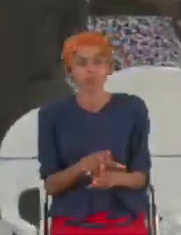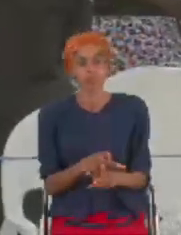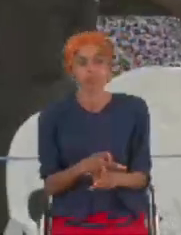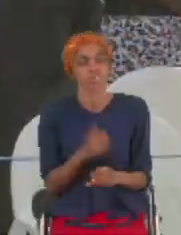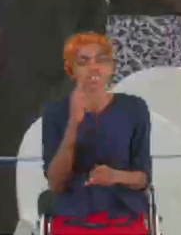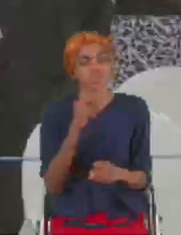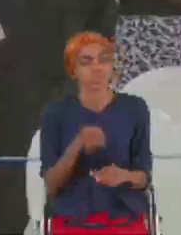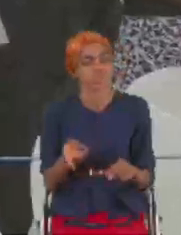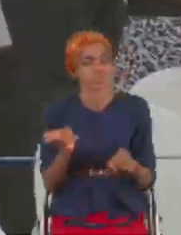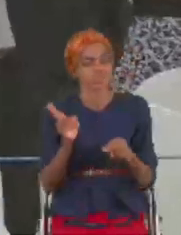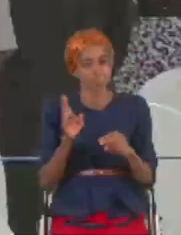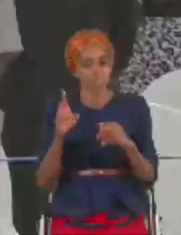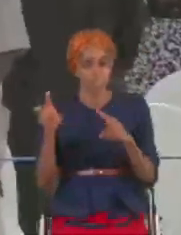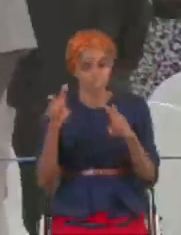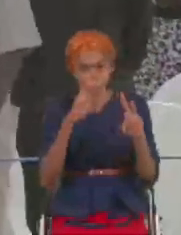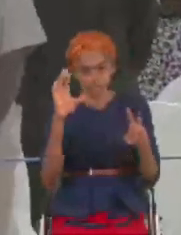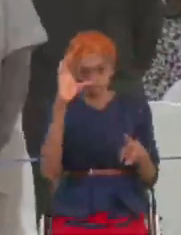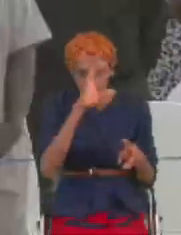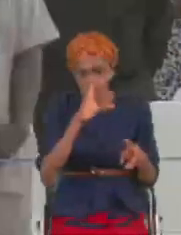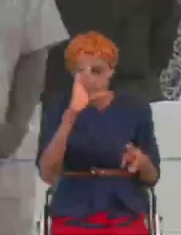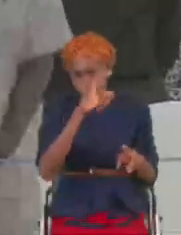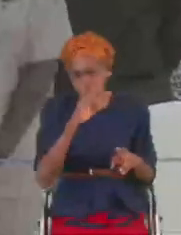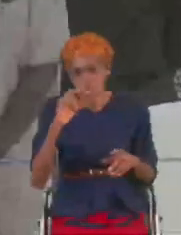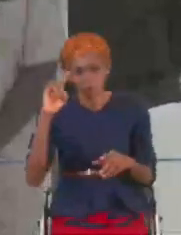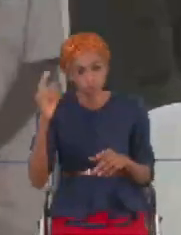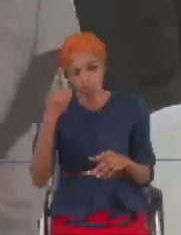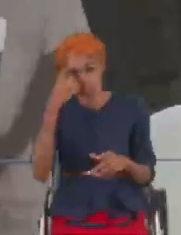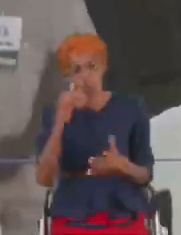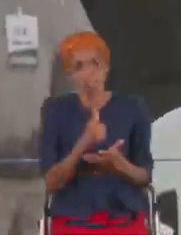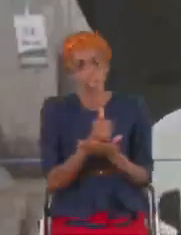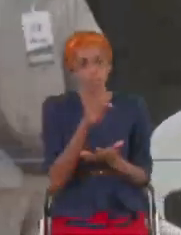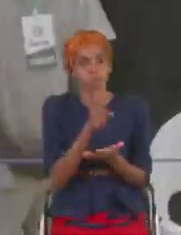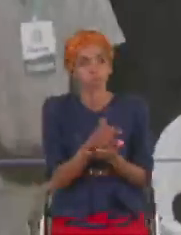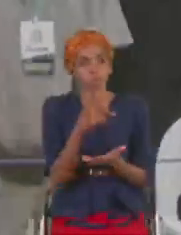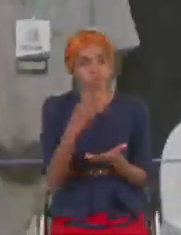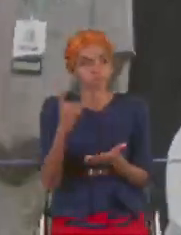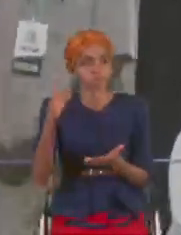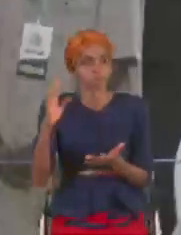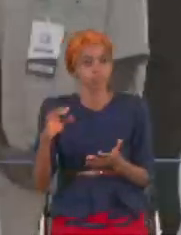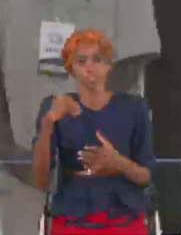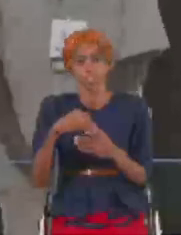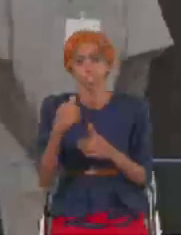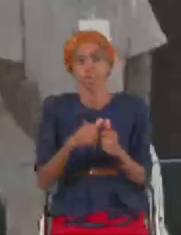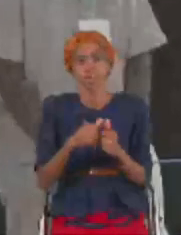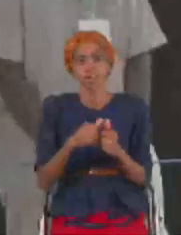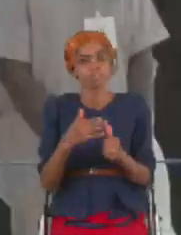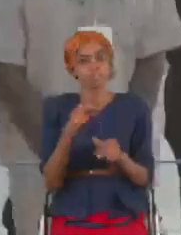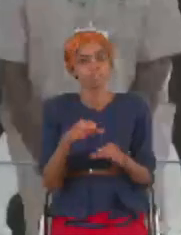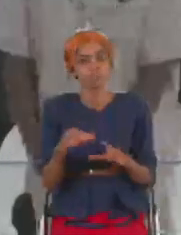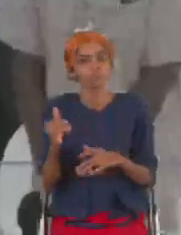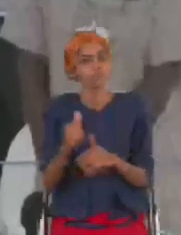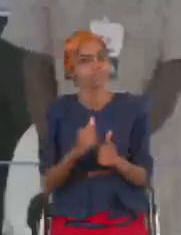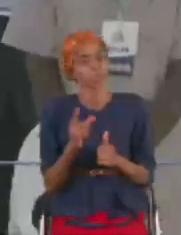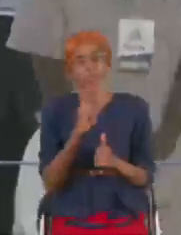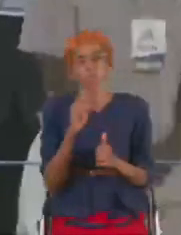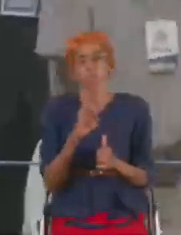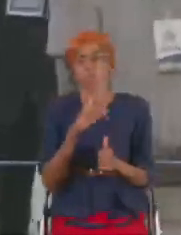tu cherches seulement l'approbation de dieu dans tout ce que tu fais pas tu vas